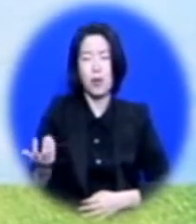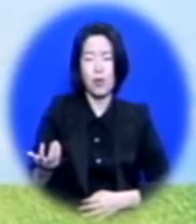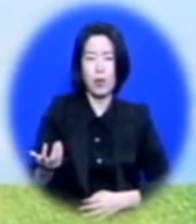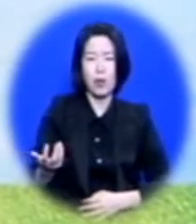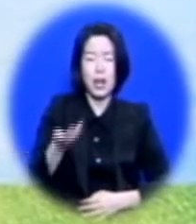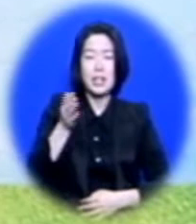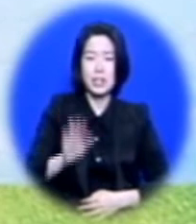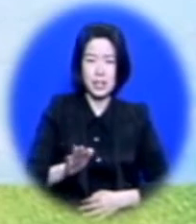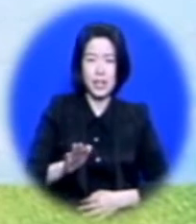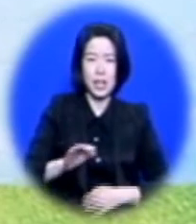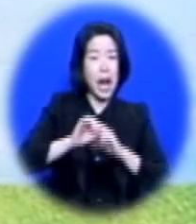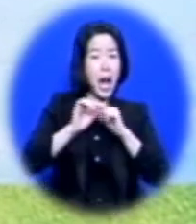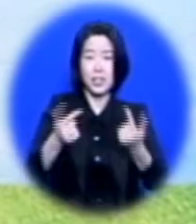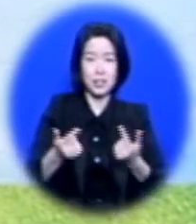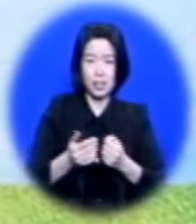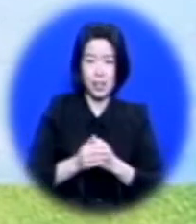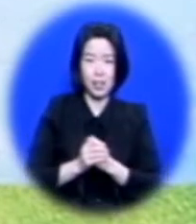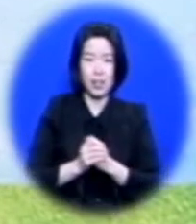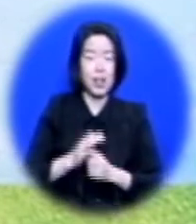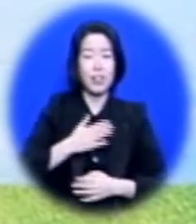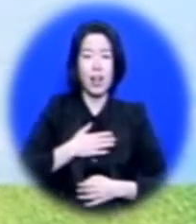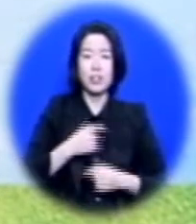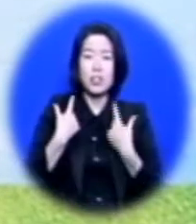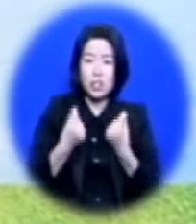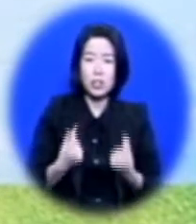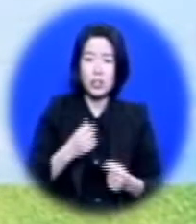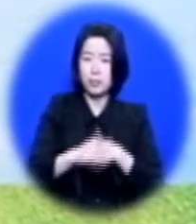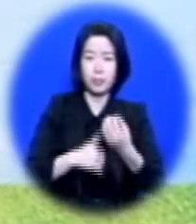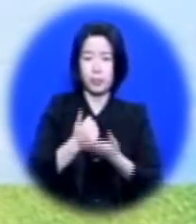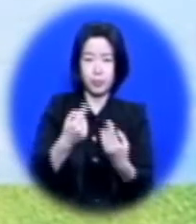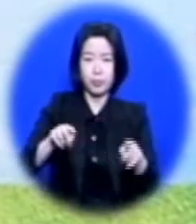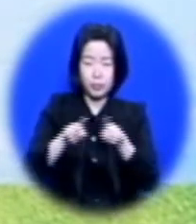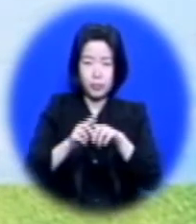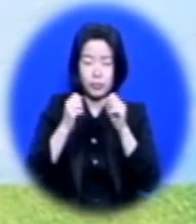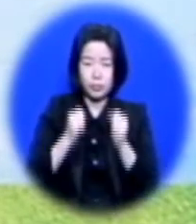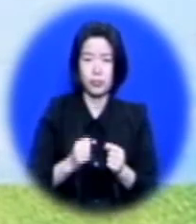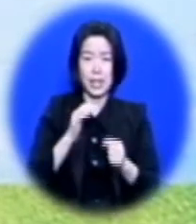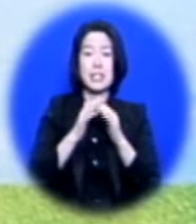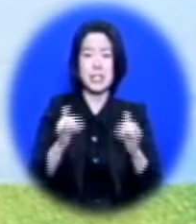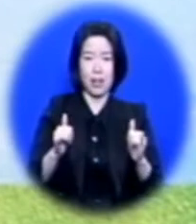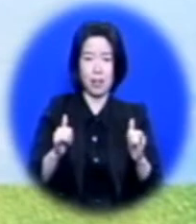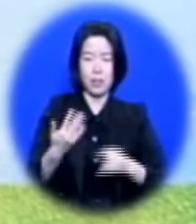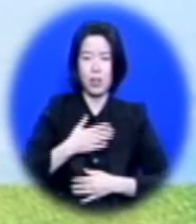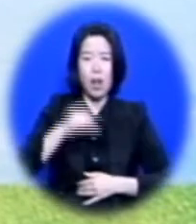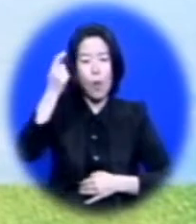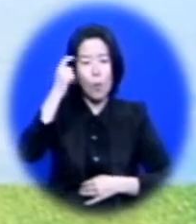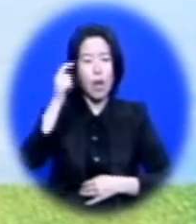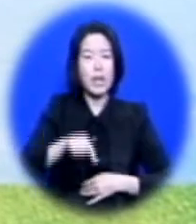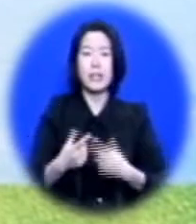그런데 아니잖아 나는 여전히 하나님이 함께 계시는 사람이잖아 내가 왜